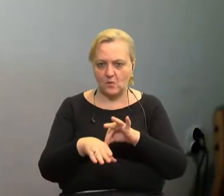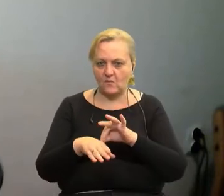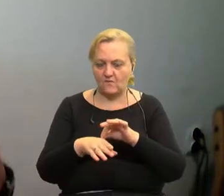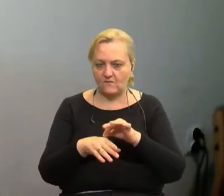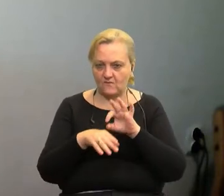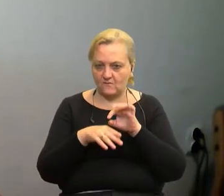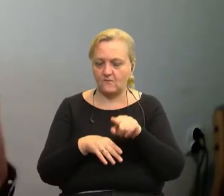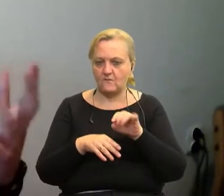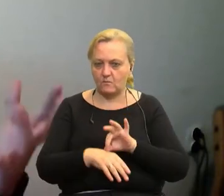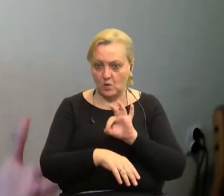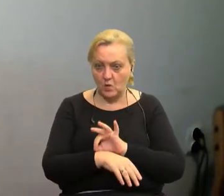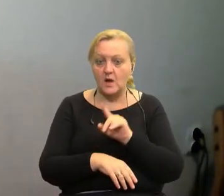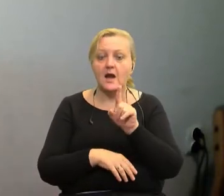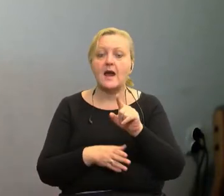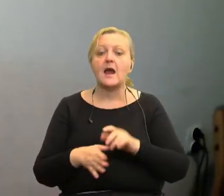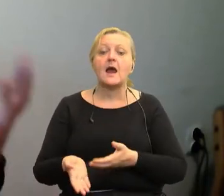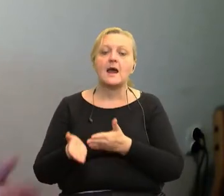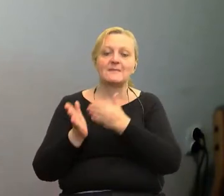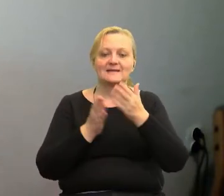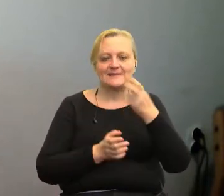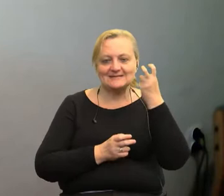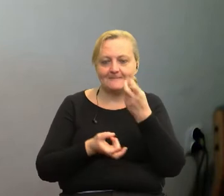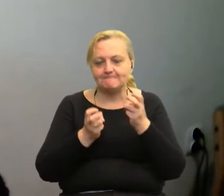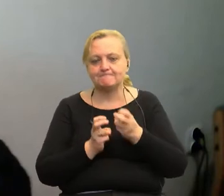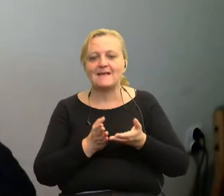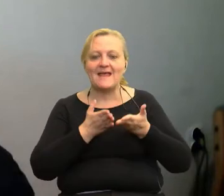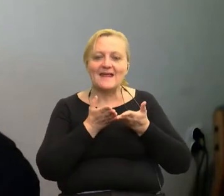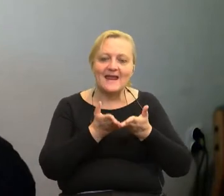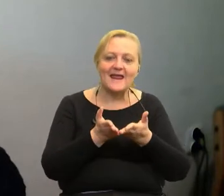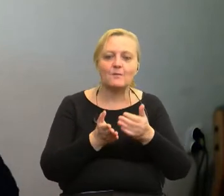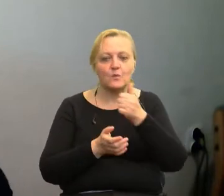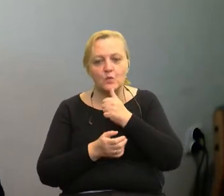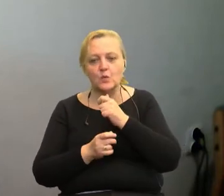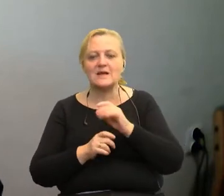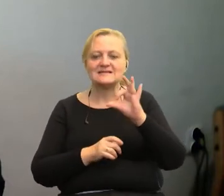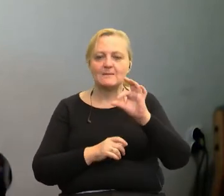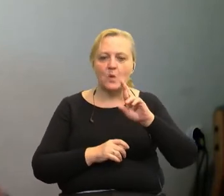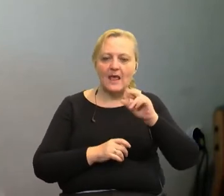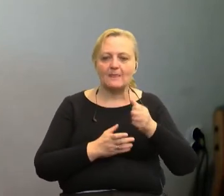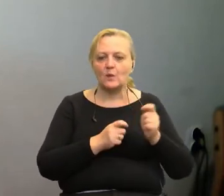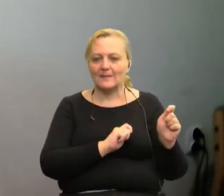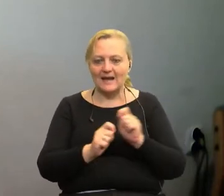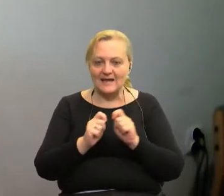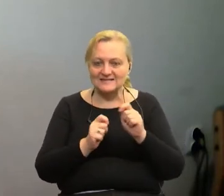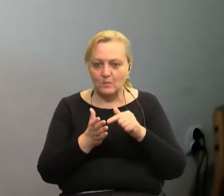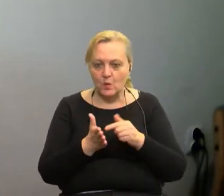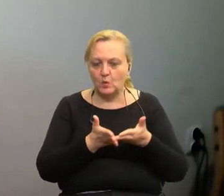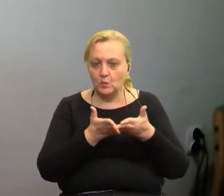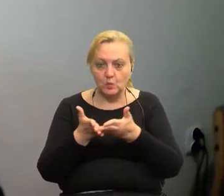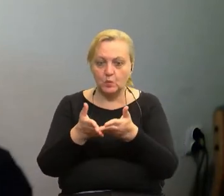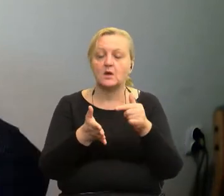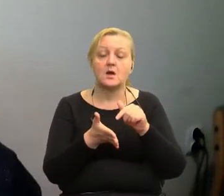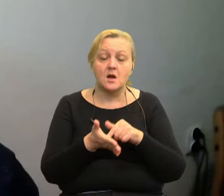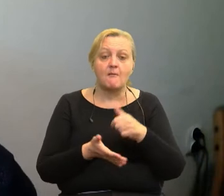Później tworzyliśmy coś ciekawego, czyli te rajsy pilotażowe, symulator transportu i promowaliśmy to wszystko